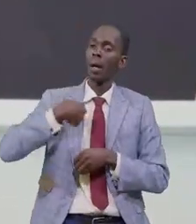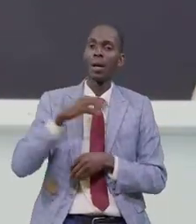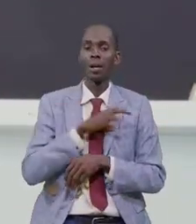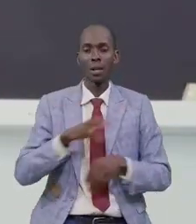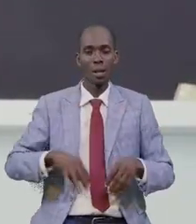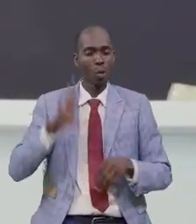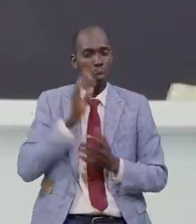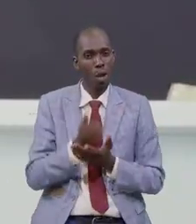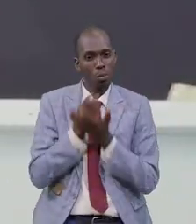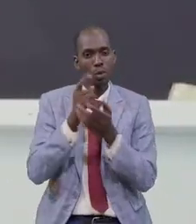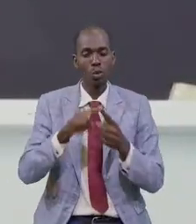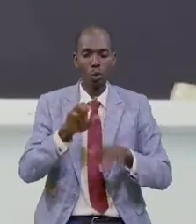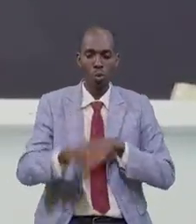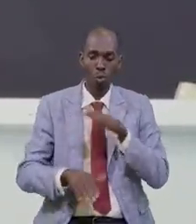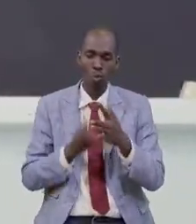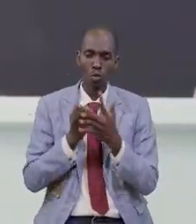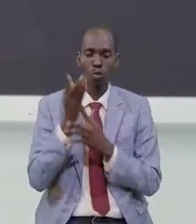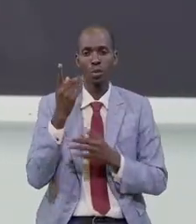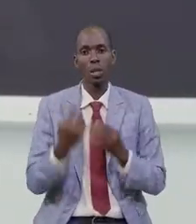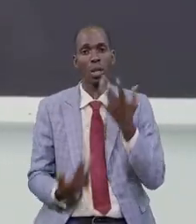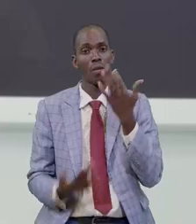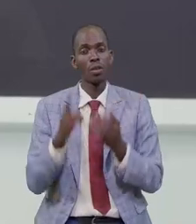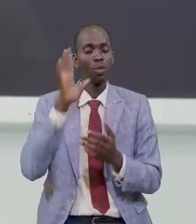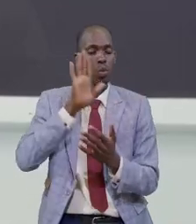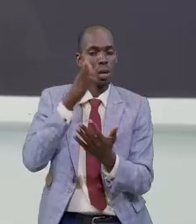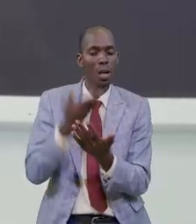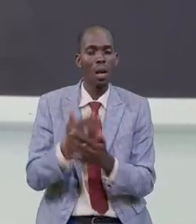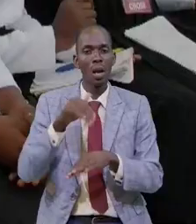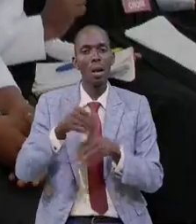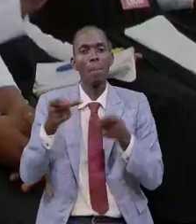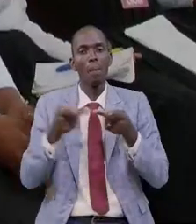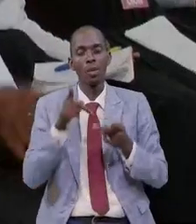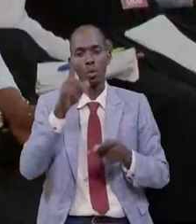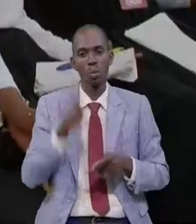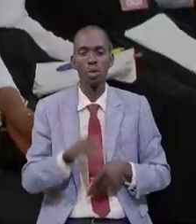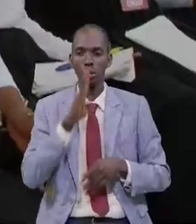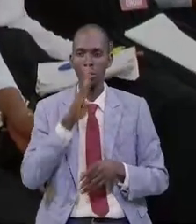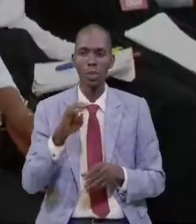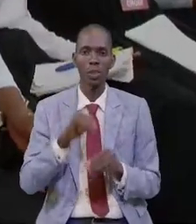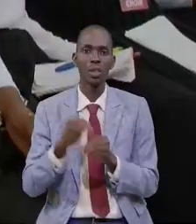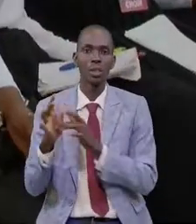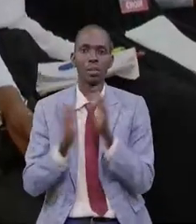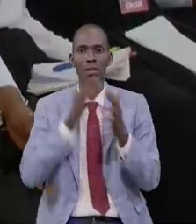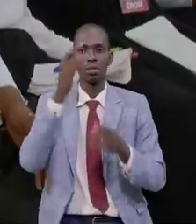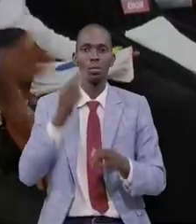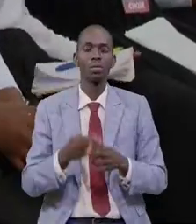fonaise et tu atteindras ta destination au nom de